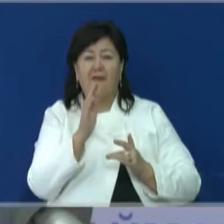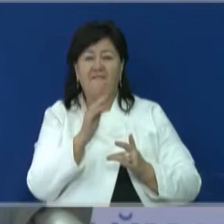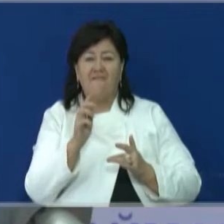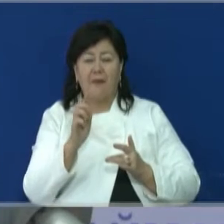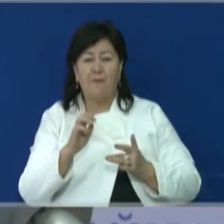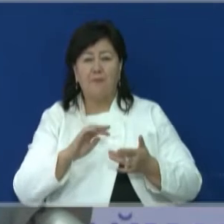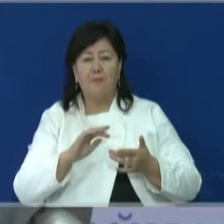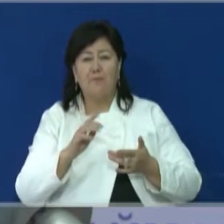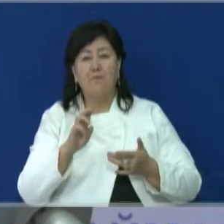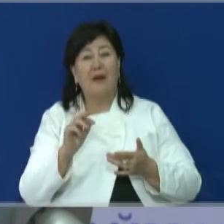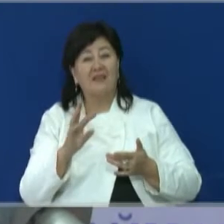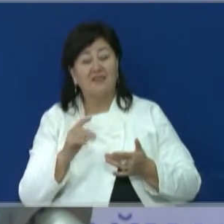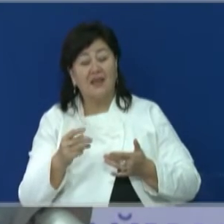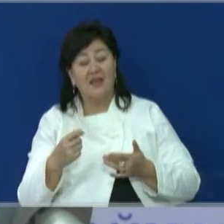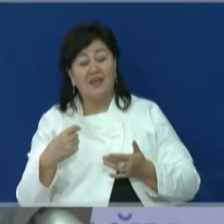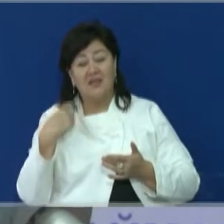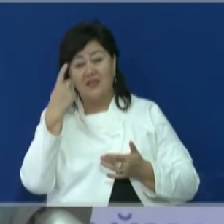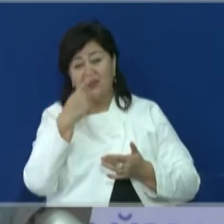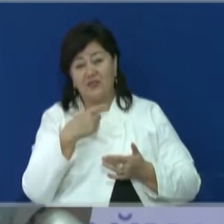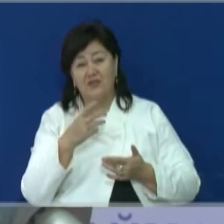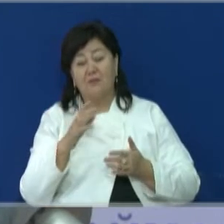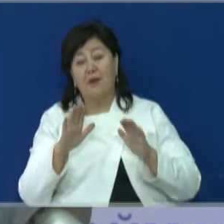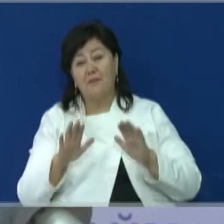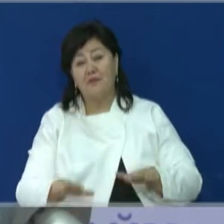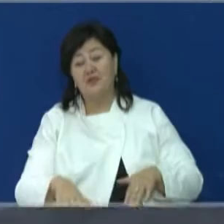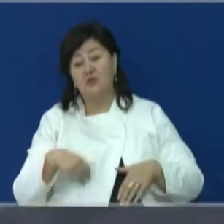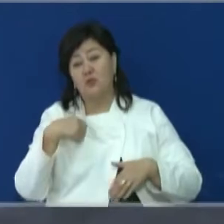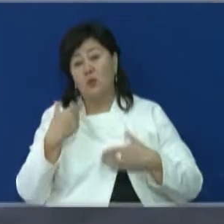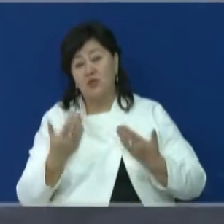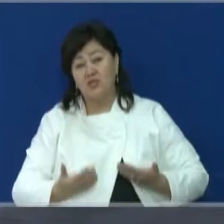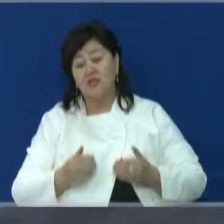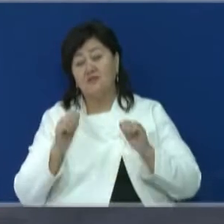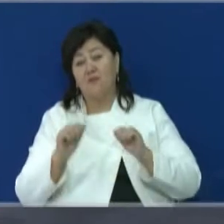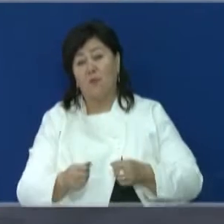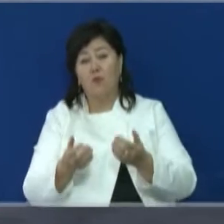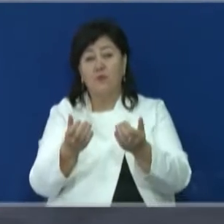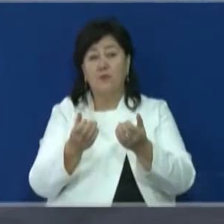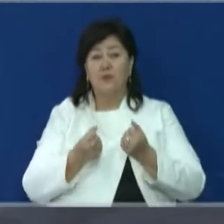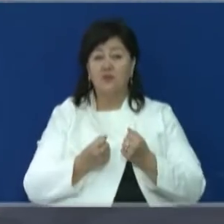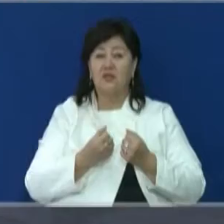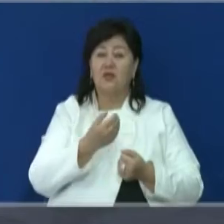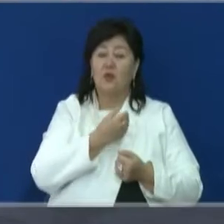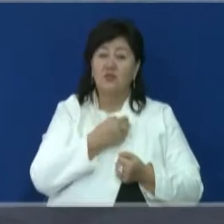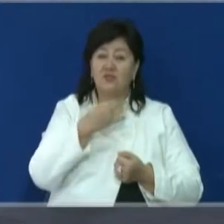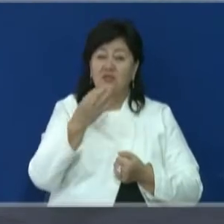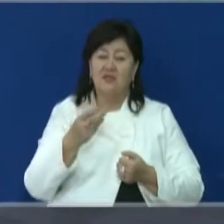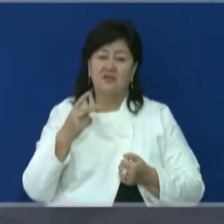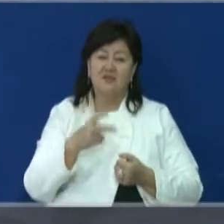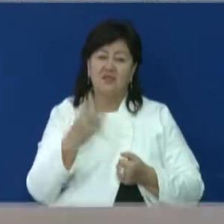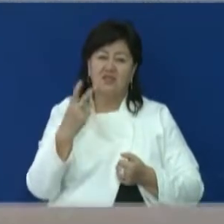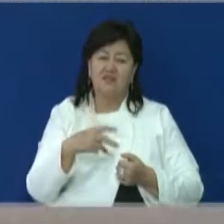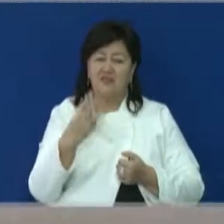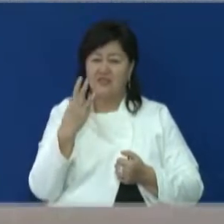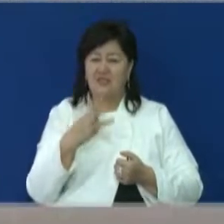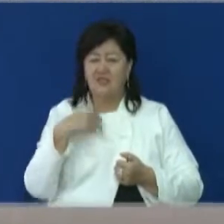веб-порталындағы жеке кабинетінде немесе тұрғылықты жері бойынша алады. Айта кетерлігі 2023 жылдан бастап